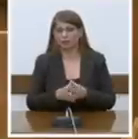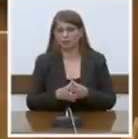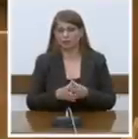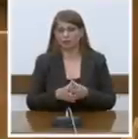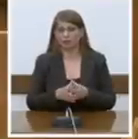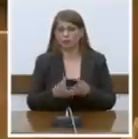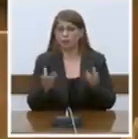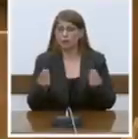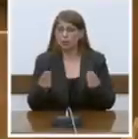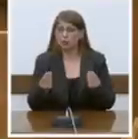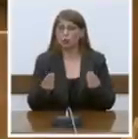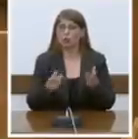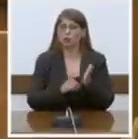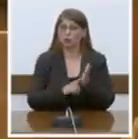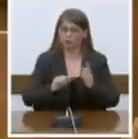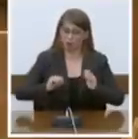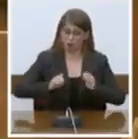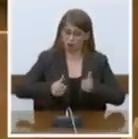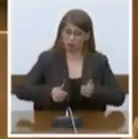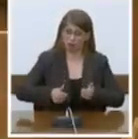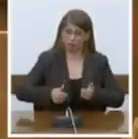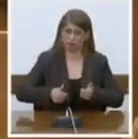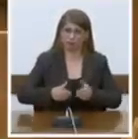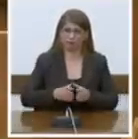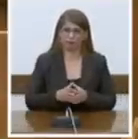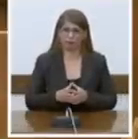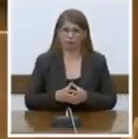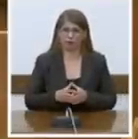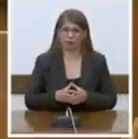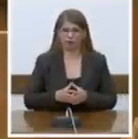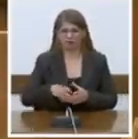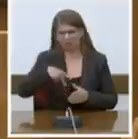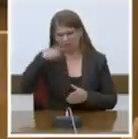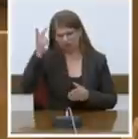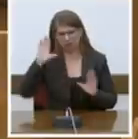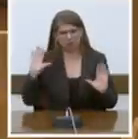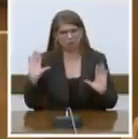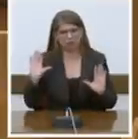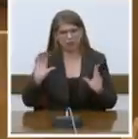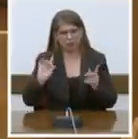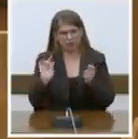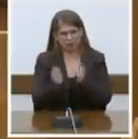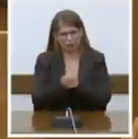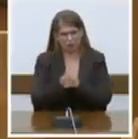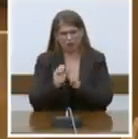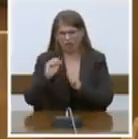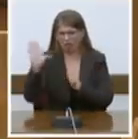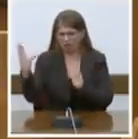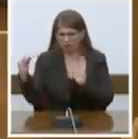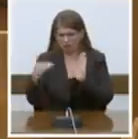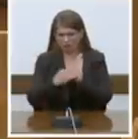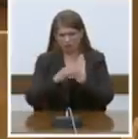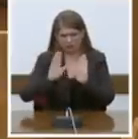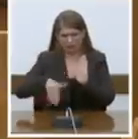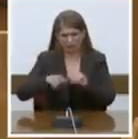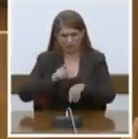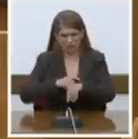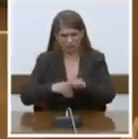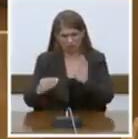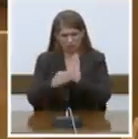τόσες νομοθετικές πρωτοβουλίες ασυνάρτητες, με τροπολογίες άσχετες της τελευταίας